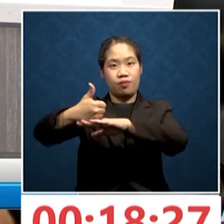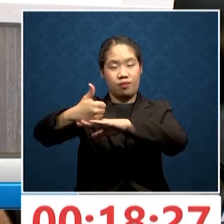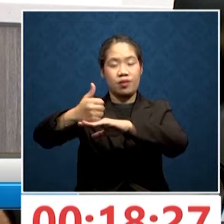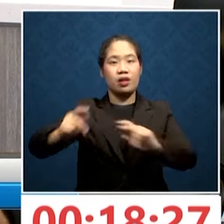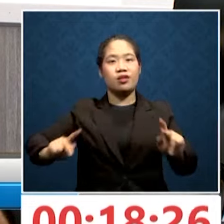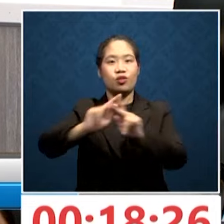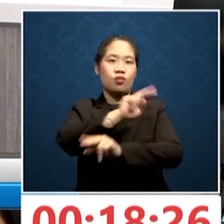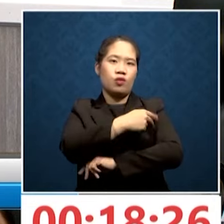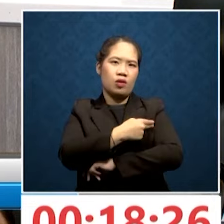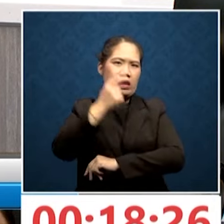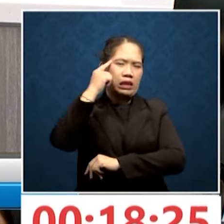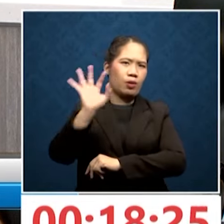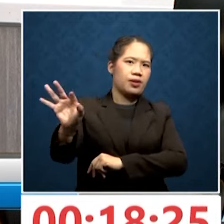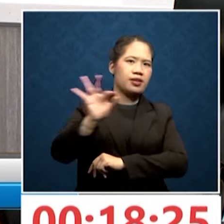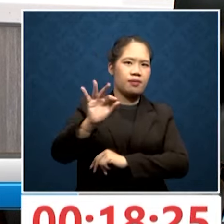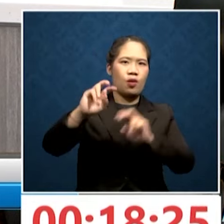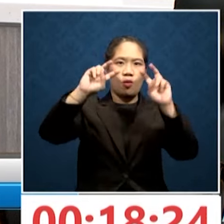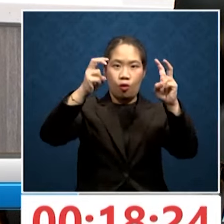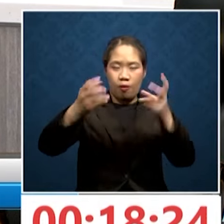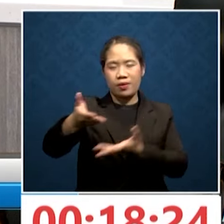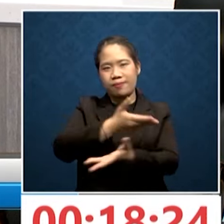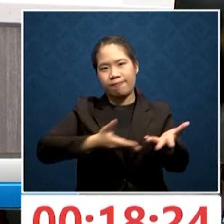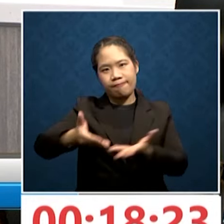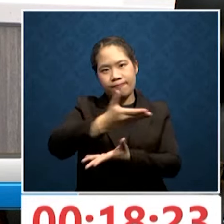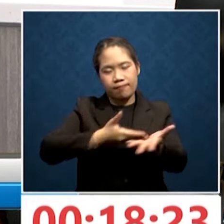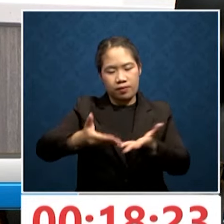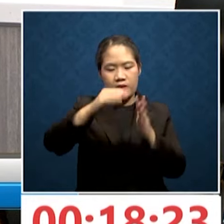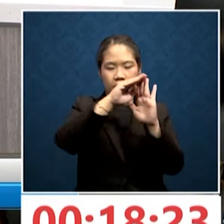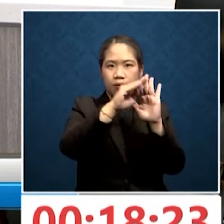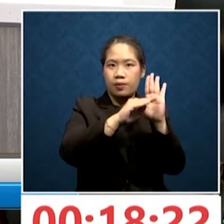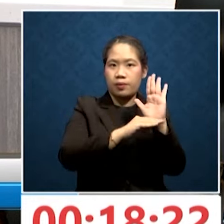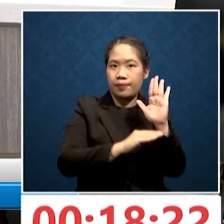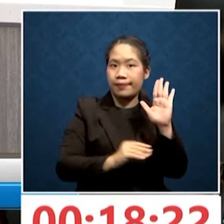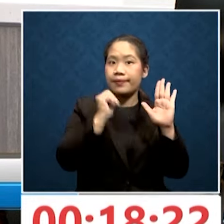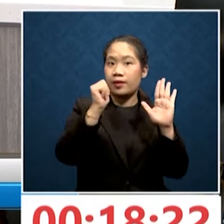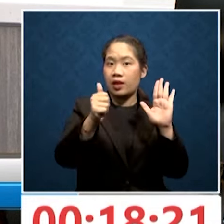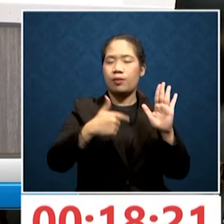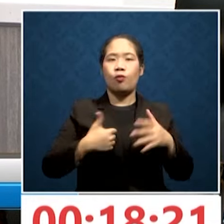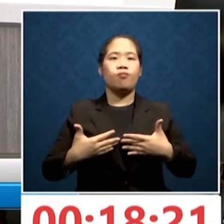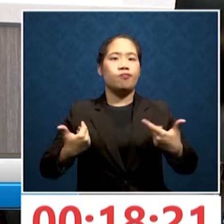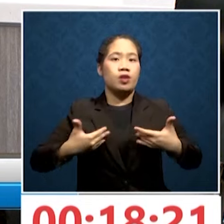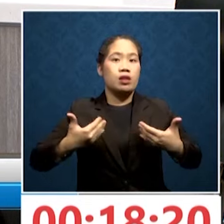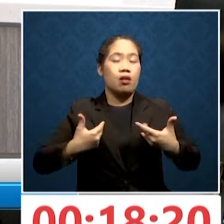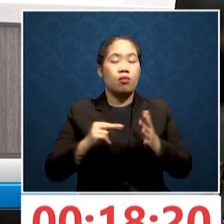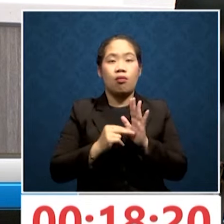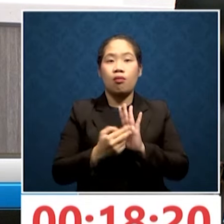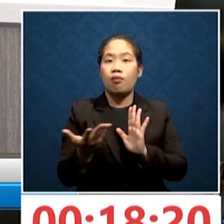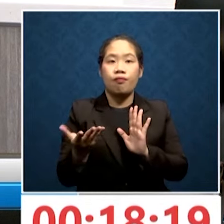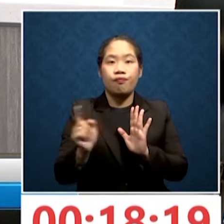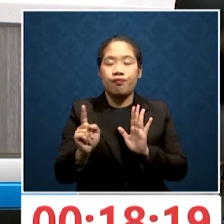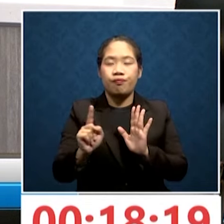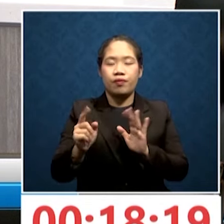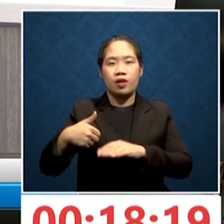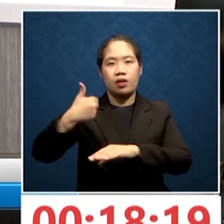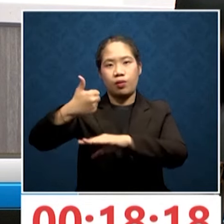ท่านหยิบเอาเรื่องนี้ขึ้นมาพิจารณาอย่างเป็นงานเป็นการที่ผมดีใจไม่ใช่เพราะอะไรครับเพราะท่านรัฐ